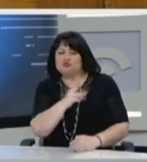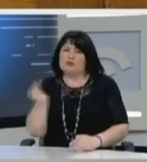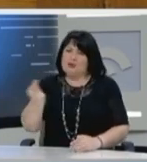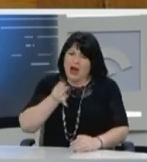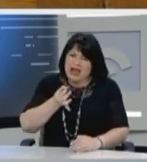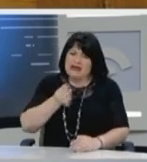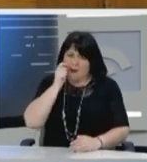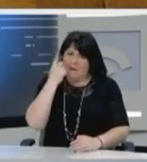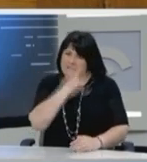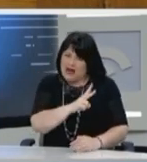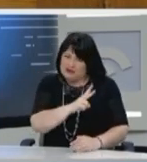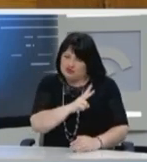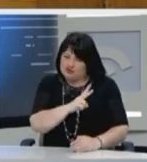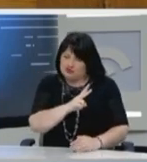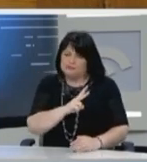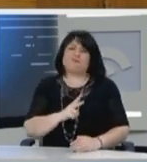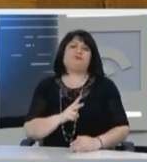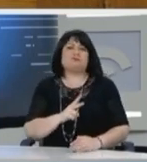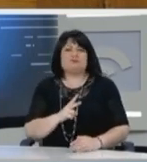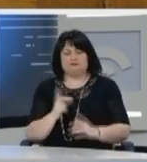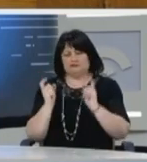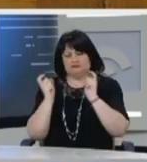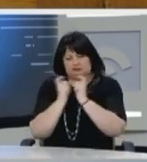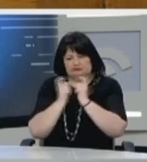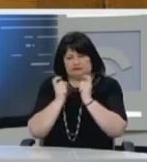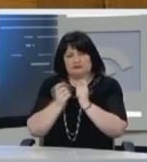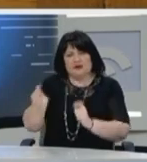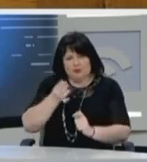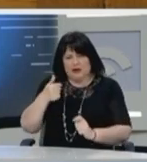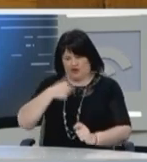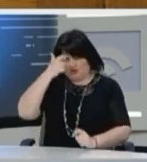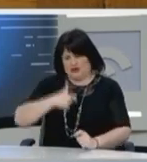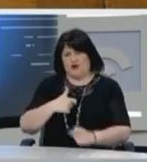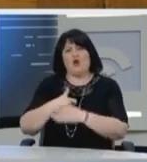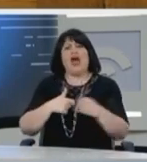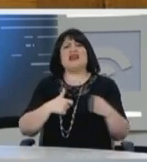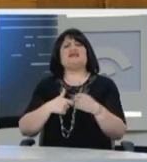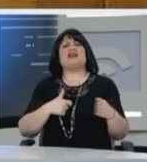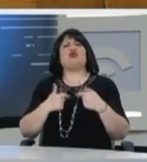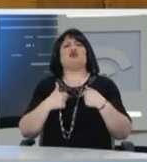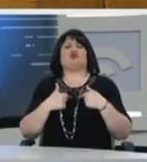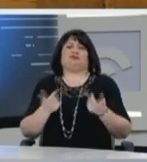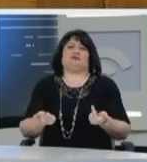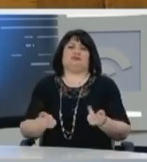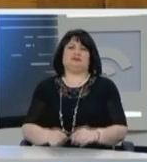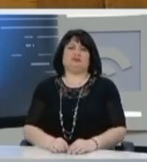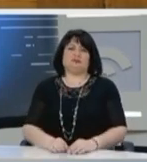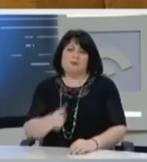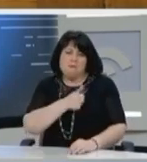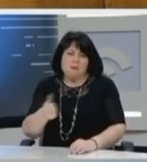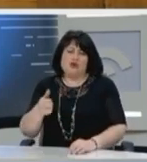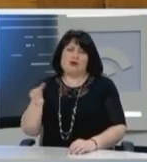δημοκρατικών απόψεων, ο πατήρ Τσίπρας μαλώναμε και με έλεγε αριστερό. Μόνο